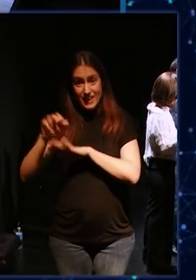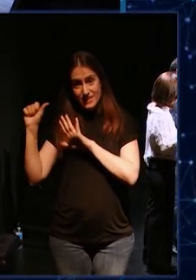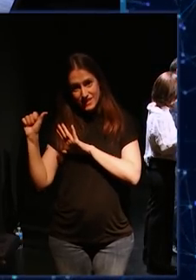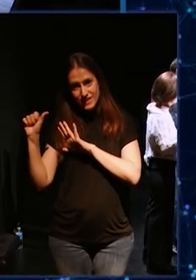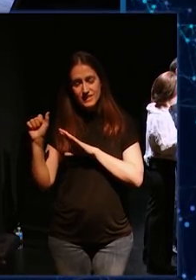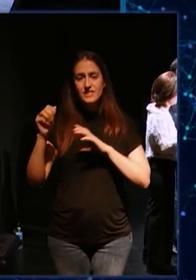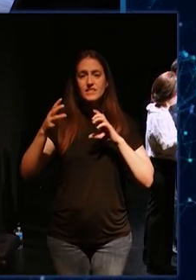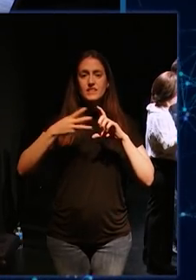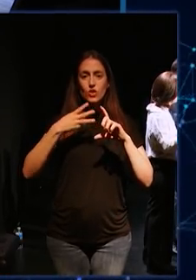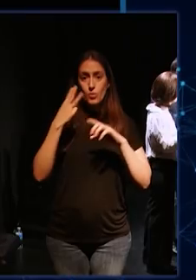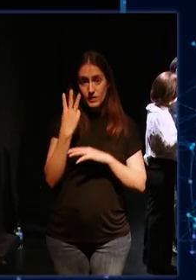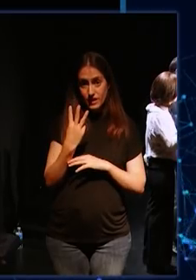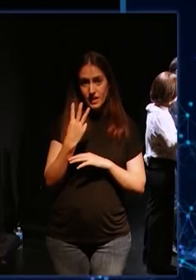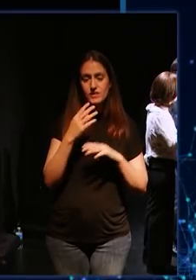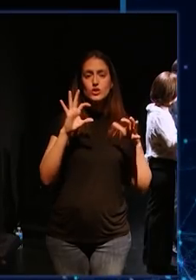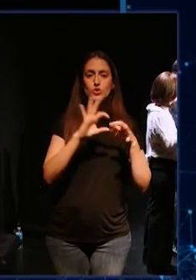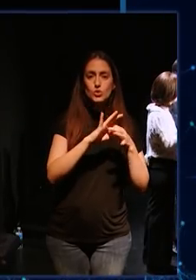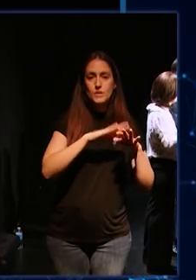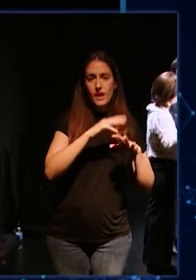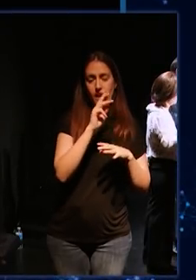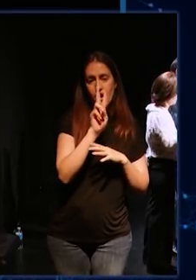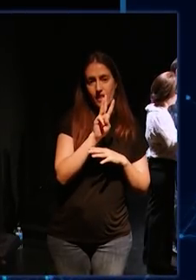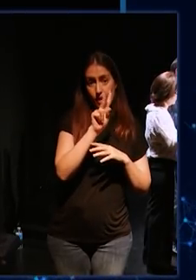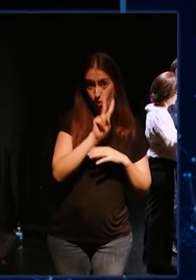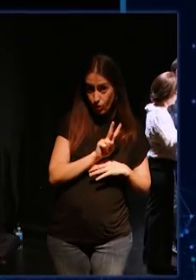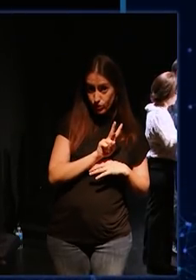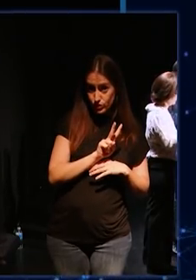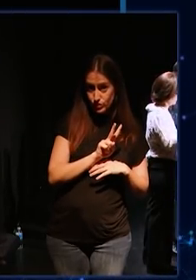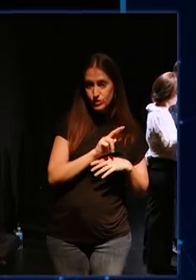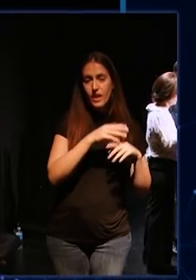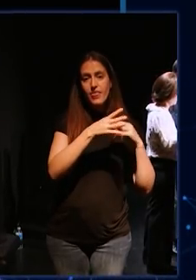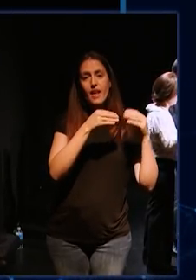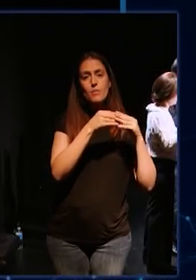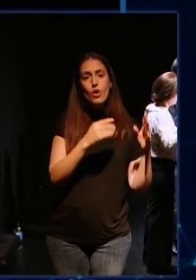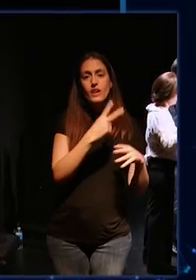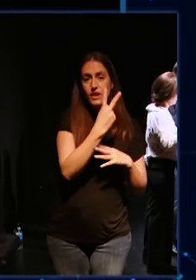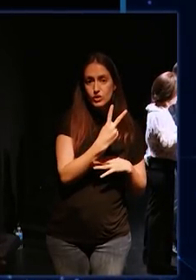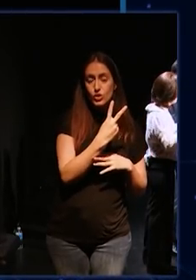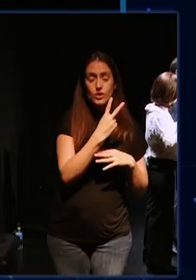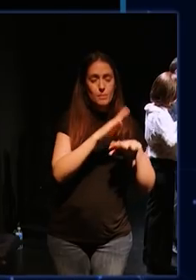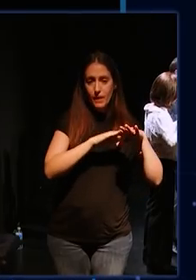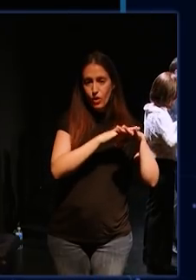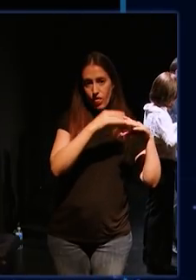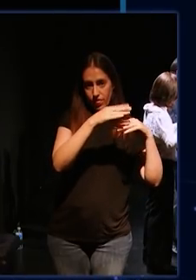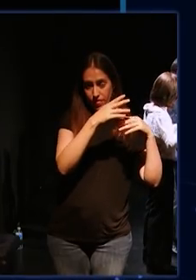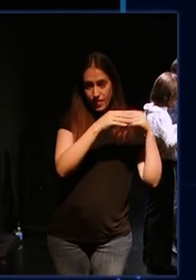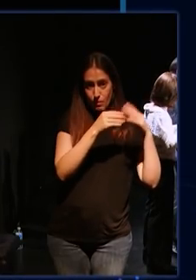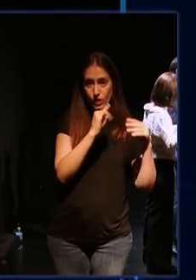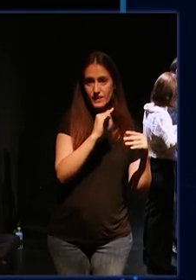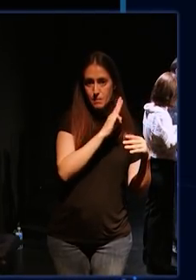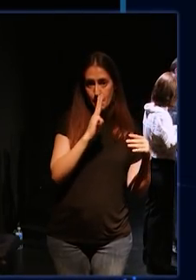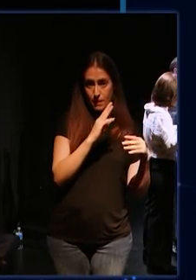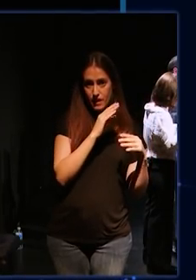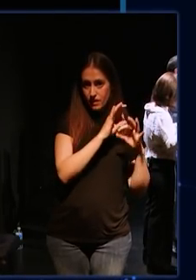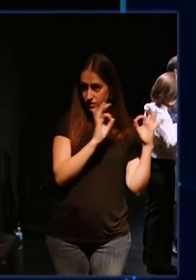la CUP n'obtindria 3, Junts per Cardedeu, 2, Demòcrates i el PP es quedarien fora, el PSC n'obtindria